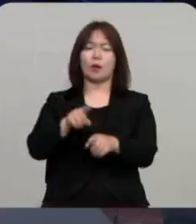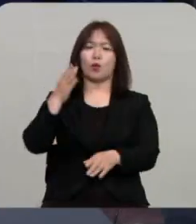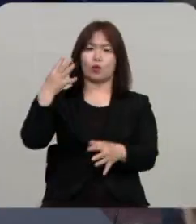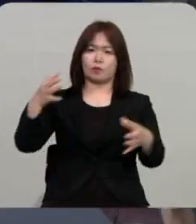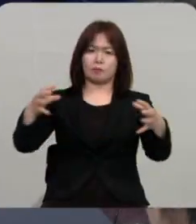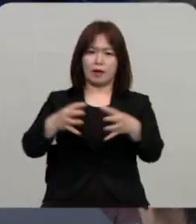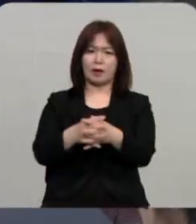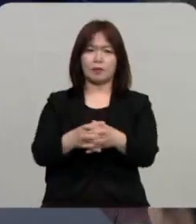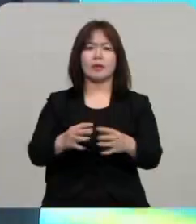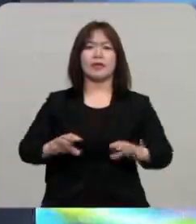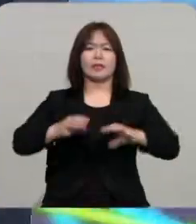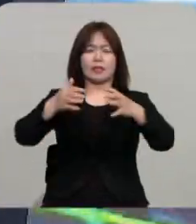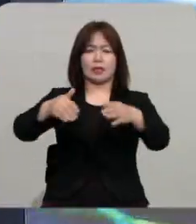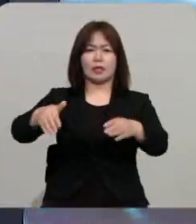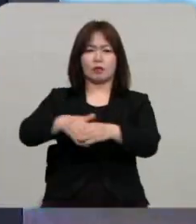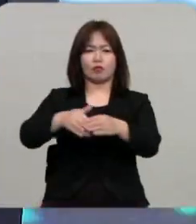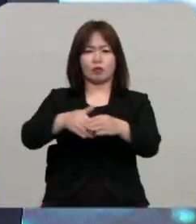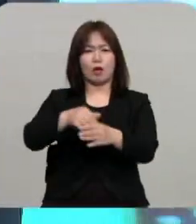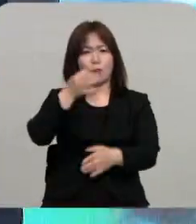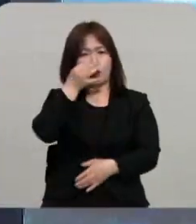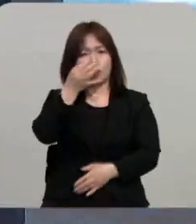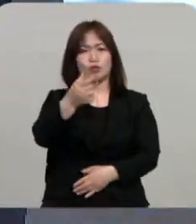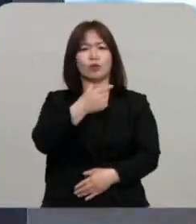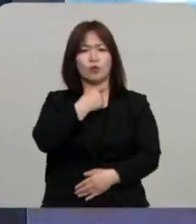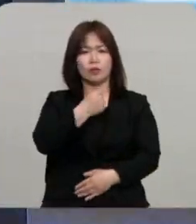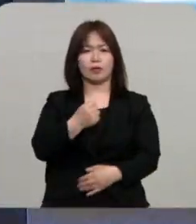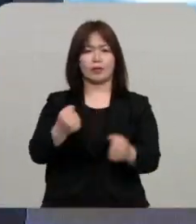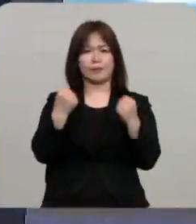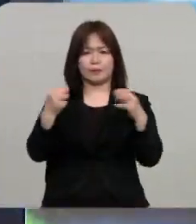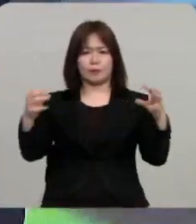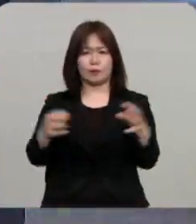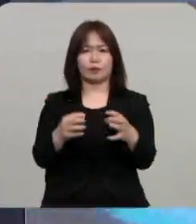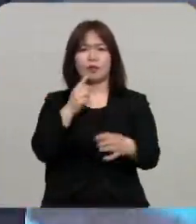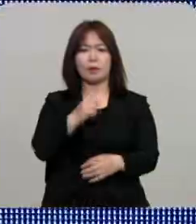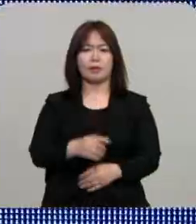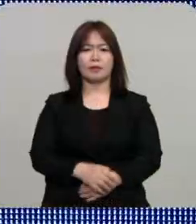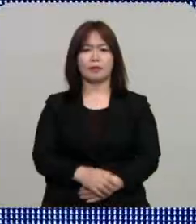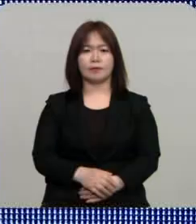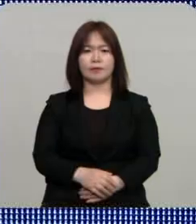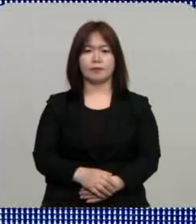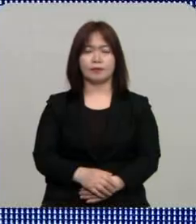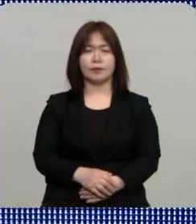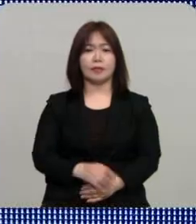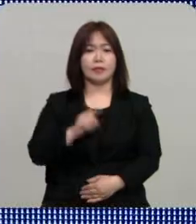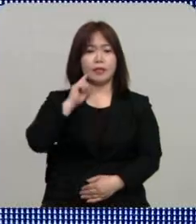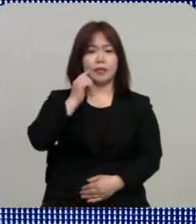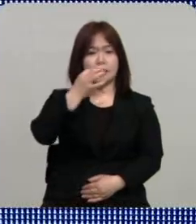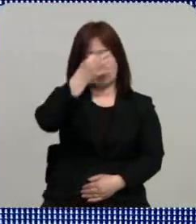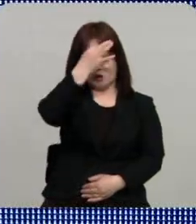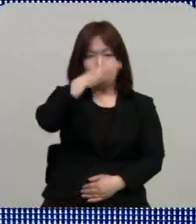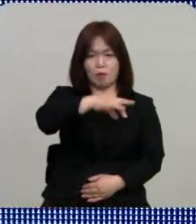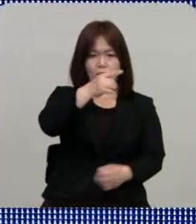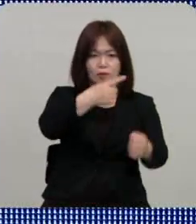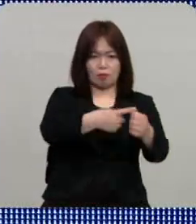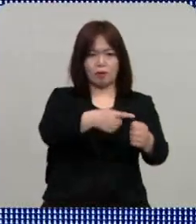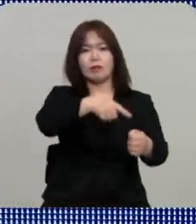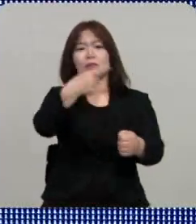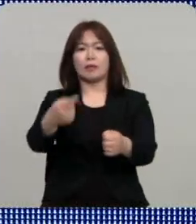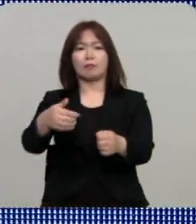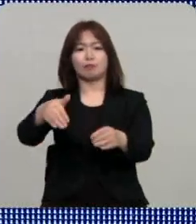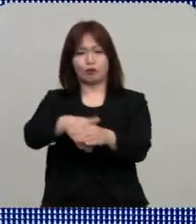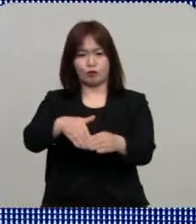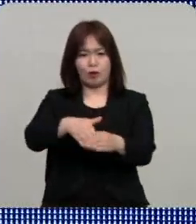감성을 더해 세계적 문화산업 중심으로 거듭나는데 힘을 모으기로 했습니다. 예술이 먼저 가고 문화가